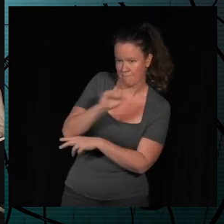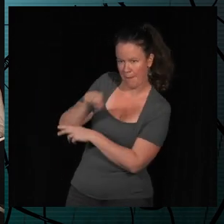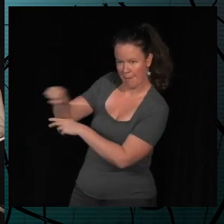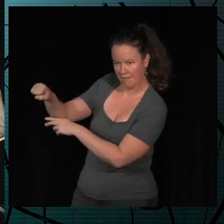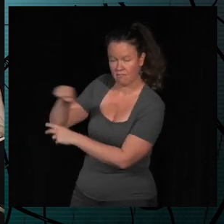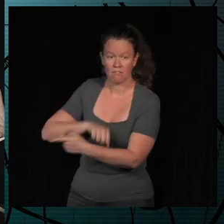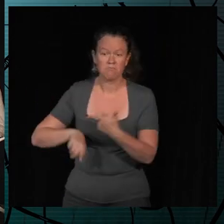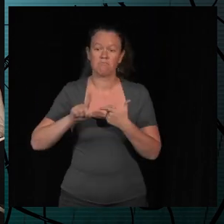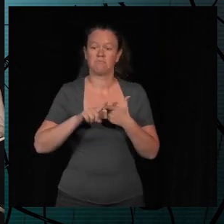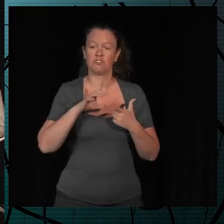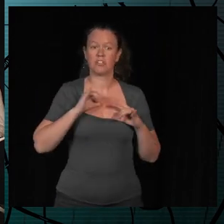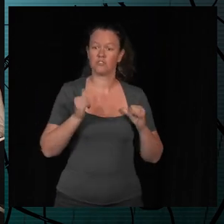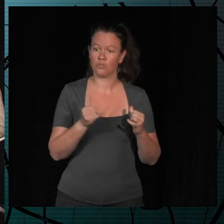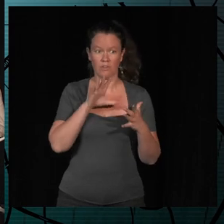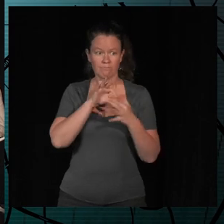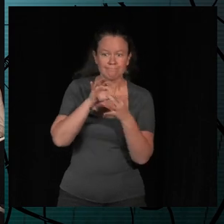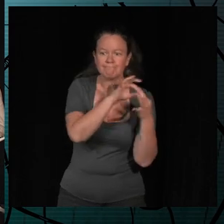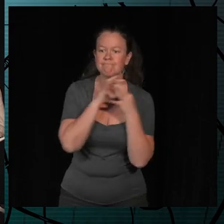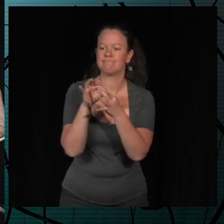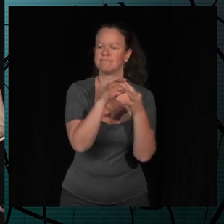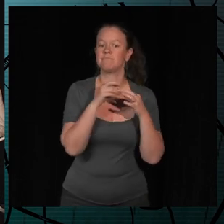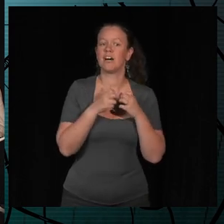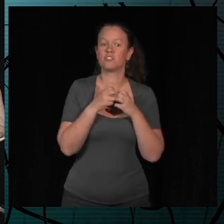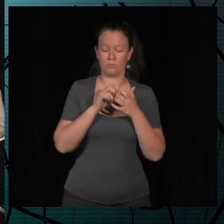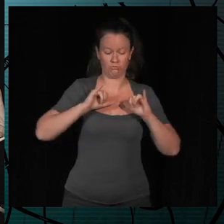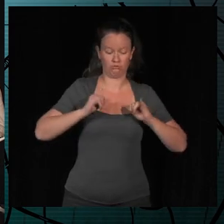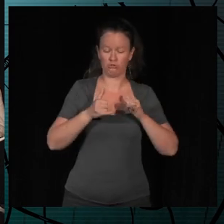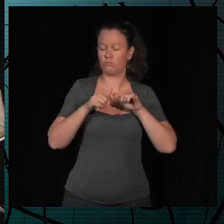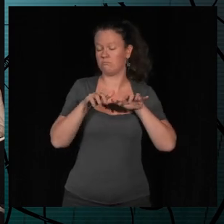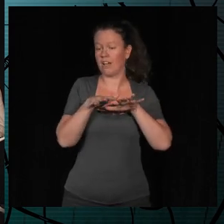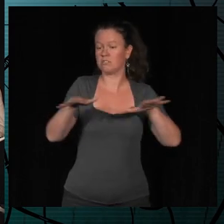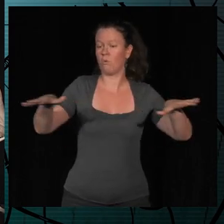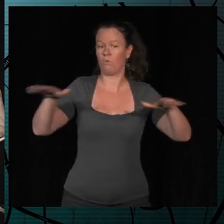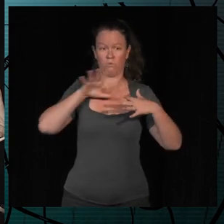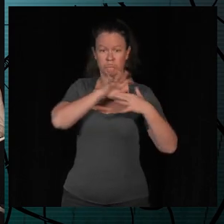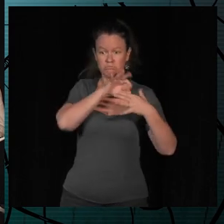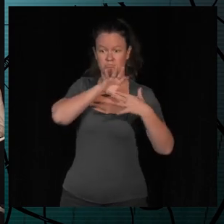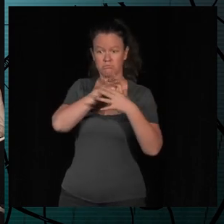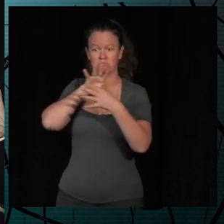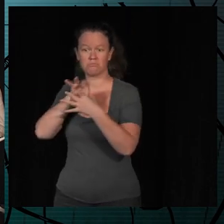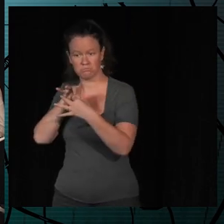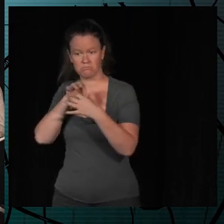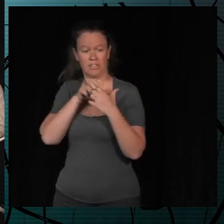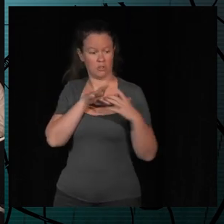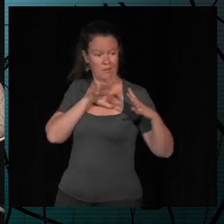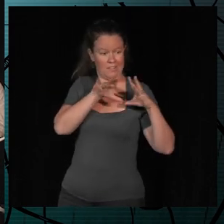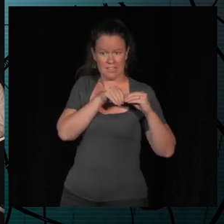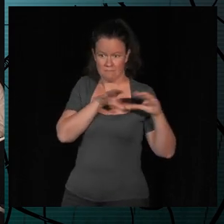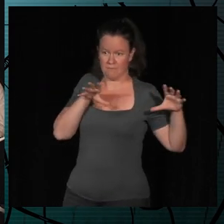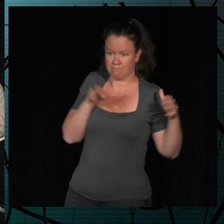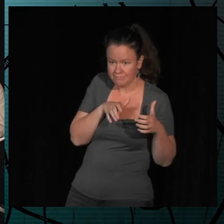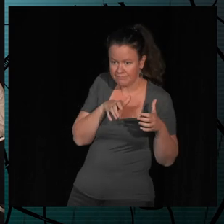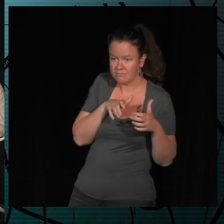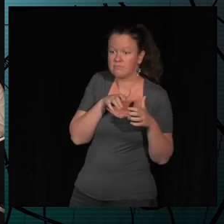en a qui sont axés sur la socialisation dans les gens en réseau il arrive que les combattants se retrouvent dans un endroit